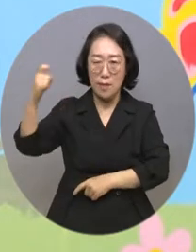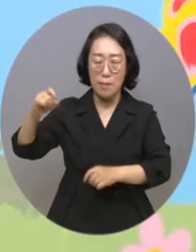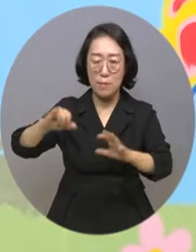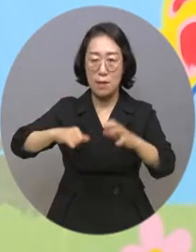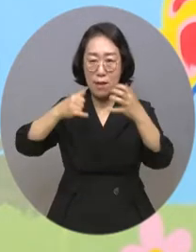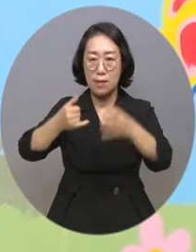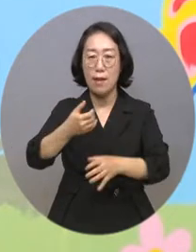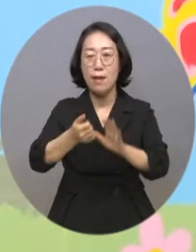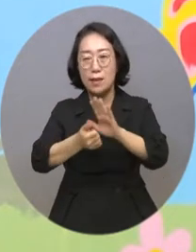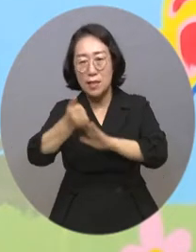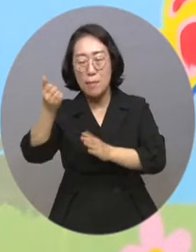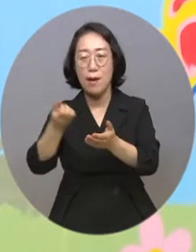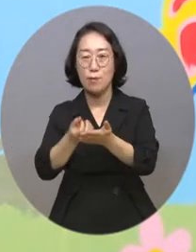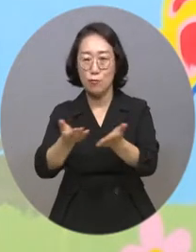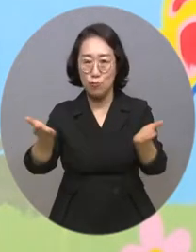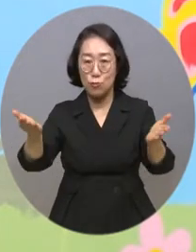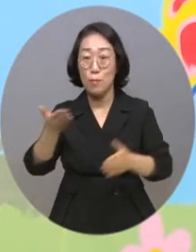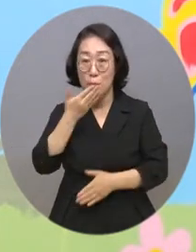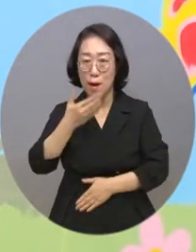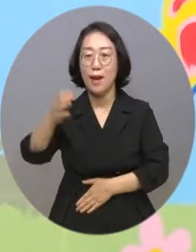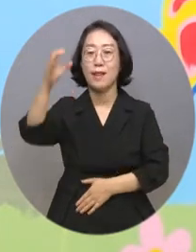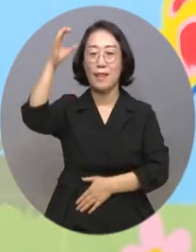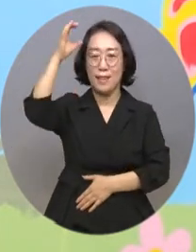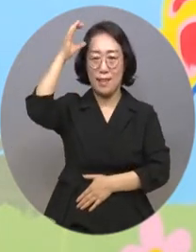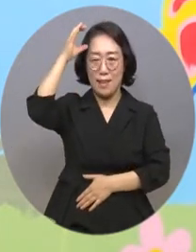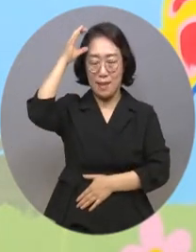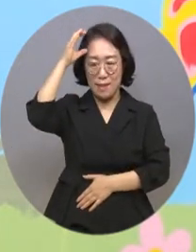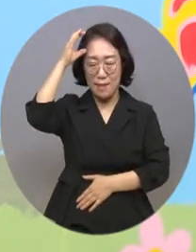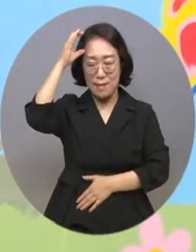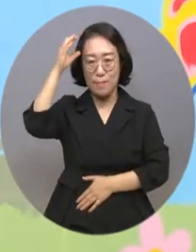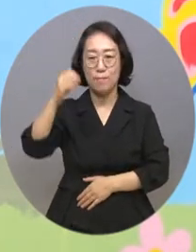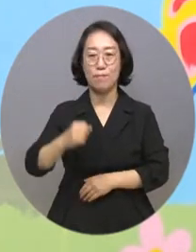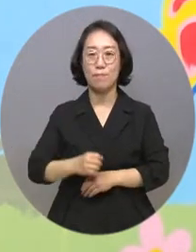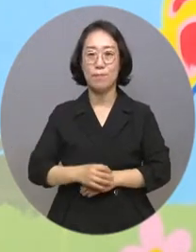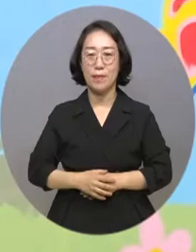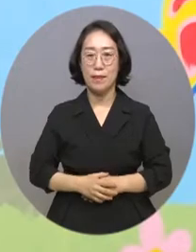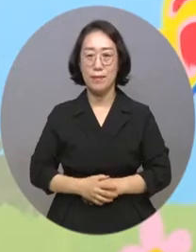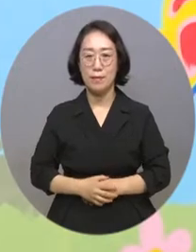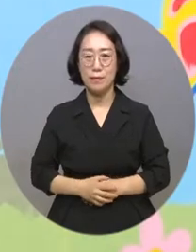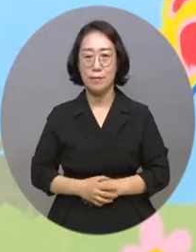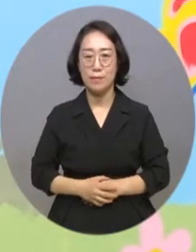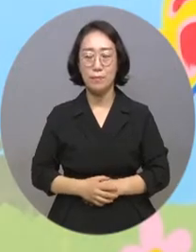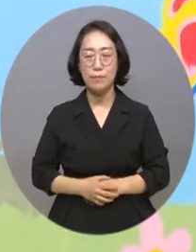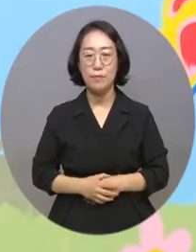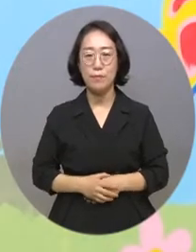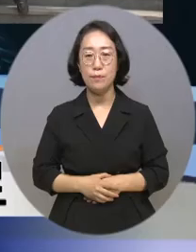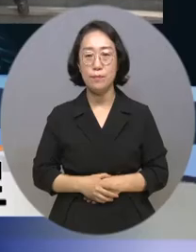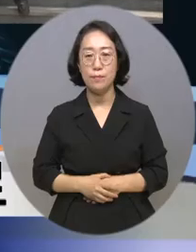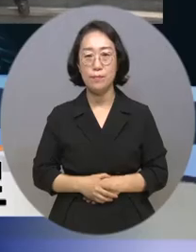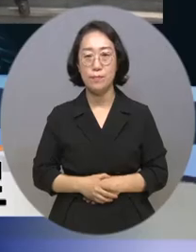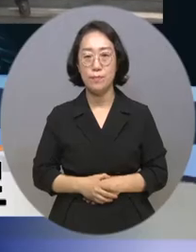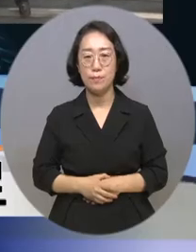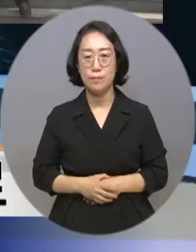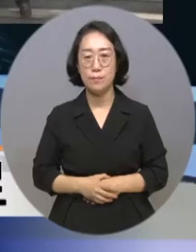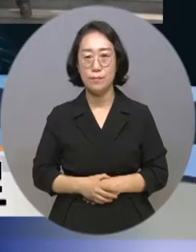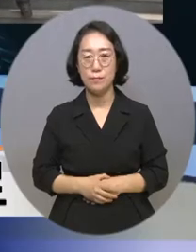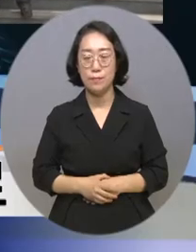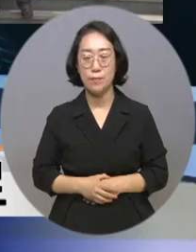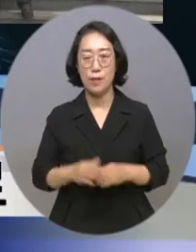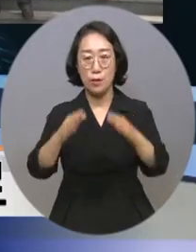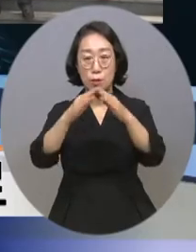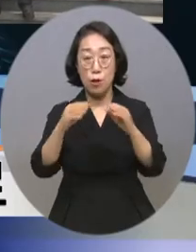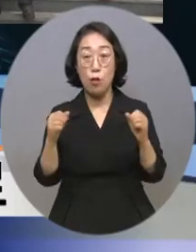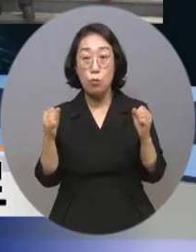전하는 불빛으로 밝힐 수 있길 기대합니다. 복지TV 전북방송 장유진입니다. 전북